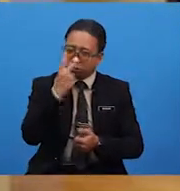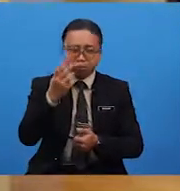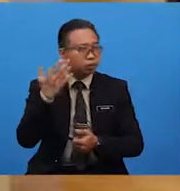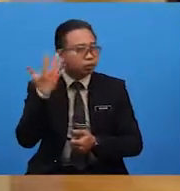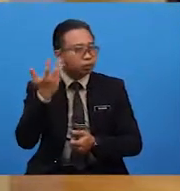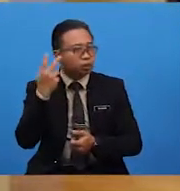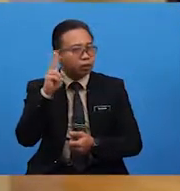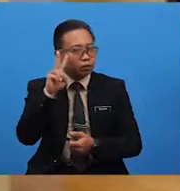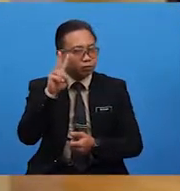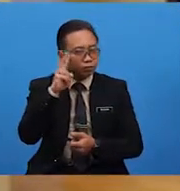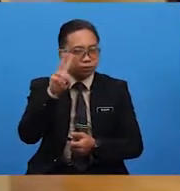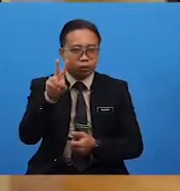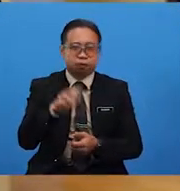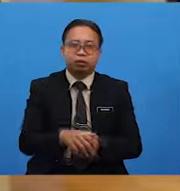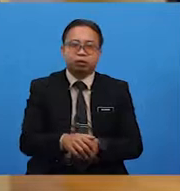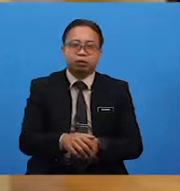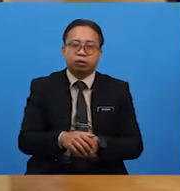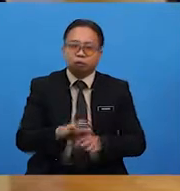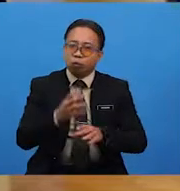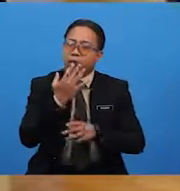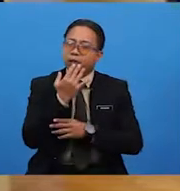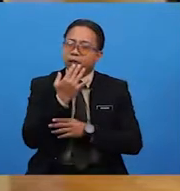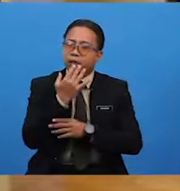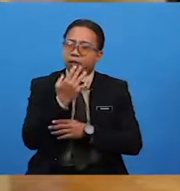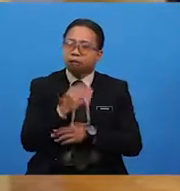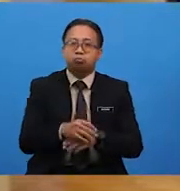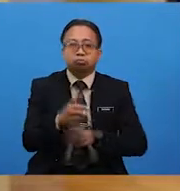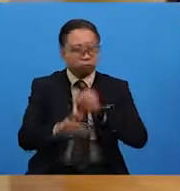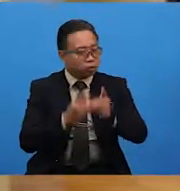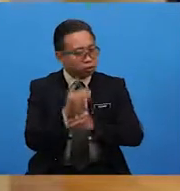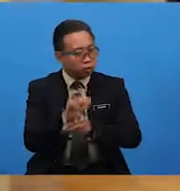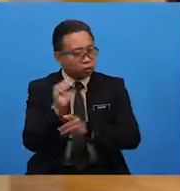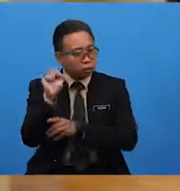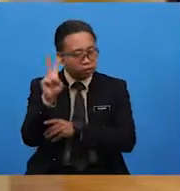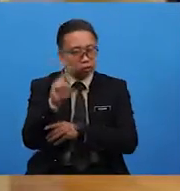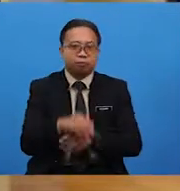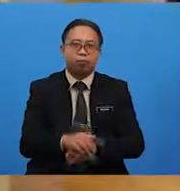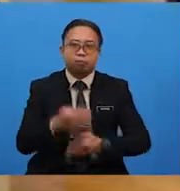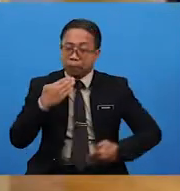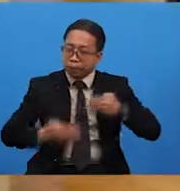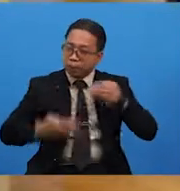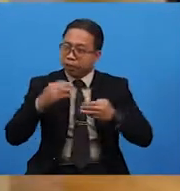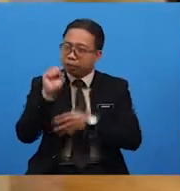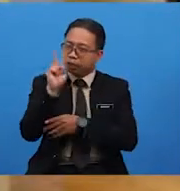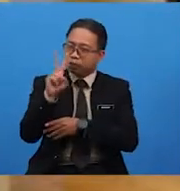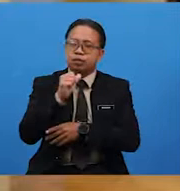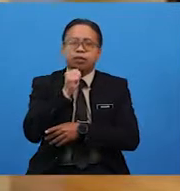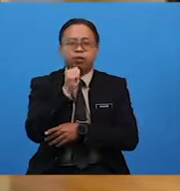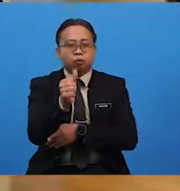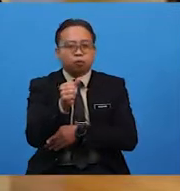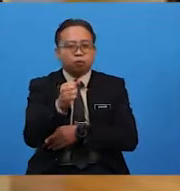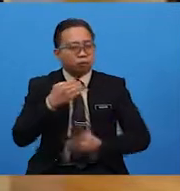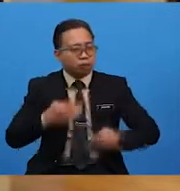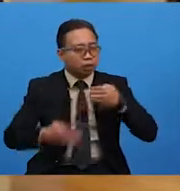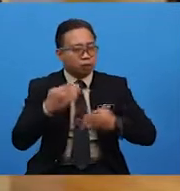dijual dan aliran seni Juan yang mewarnai dunia seni visual ceguk maknanya bidang seni dijual ini bukan bidang